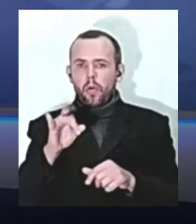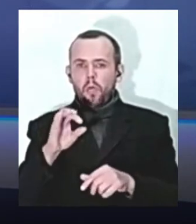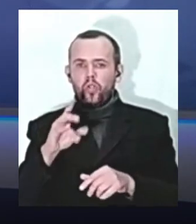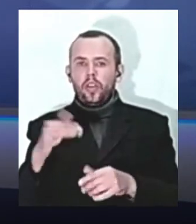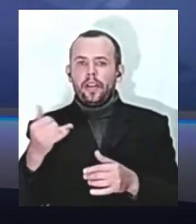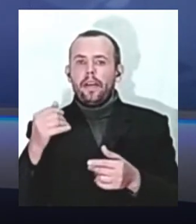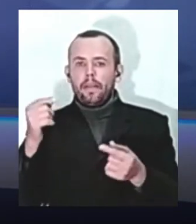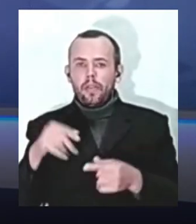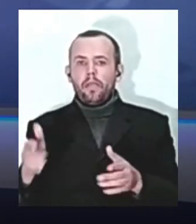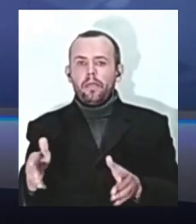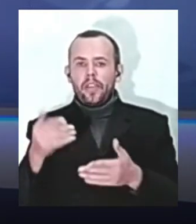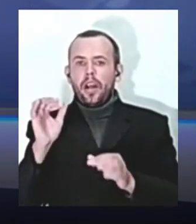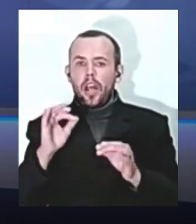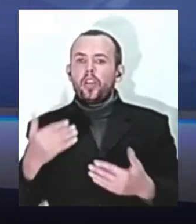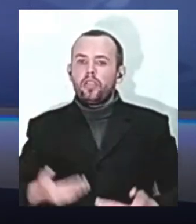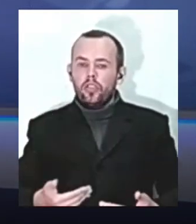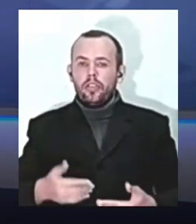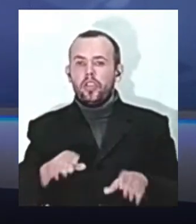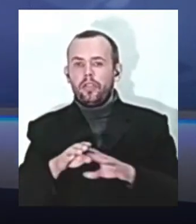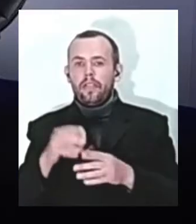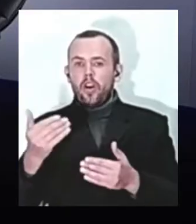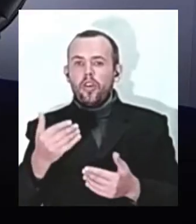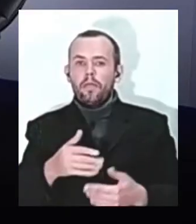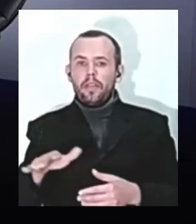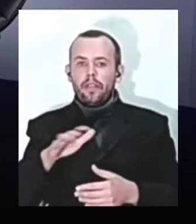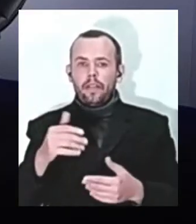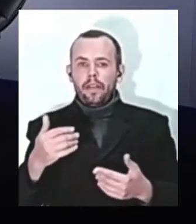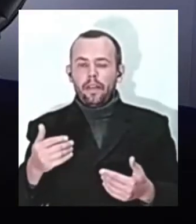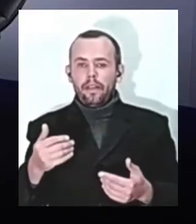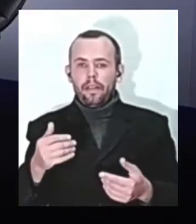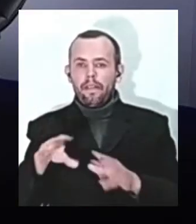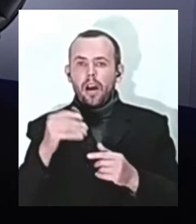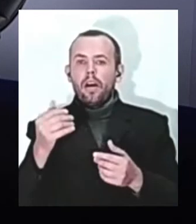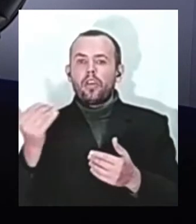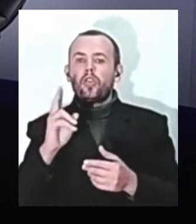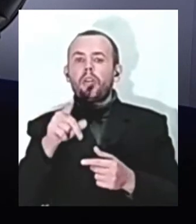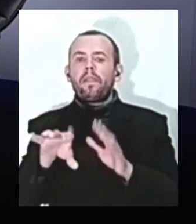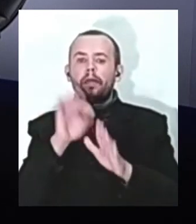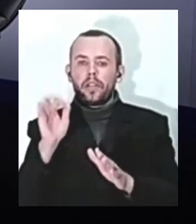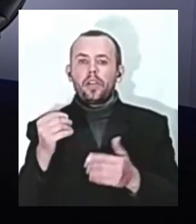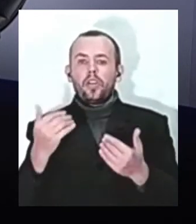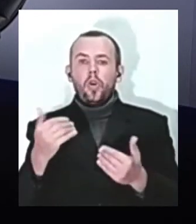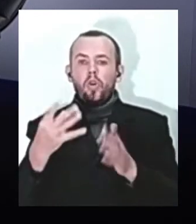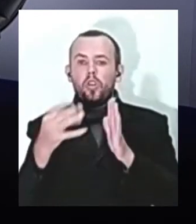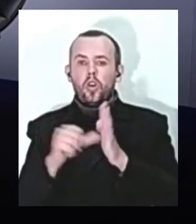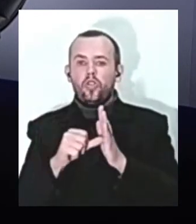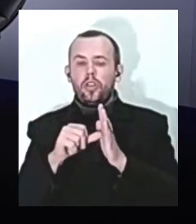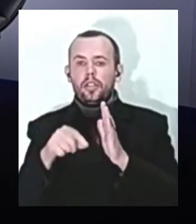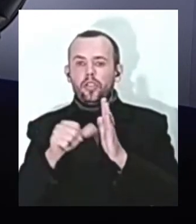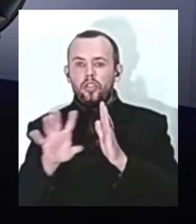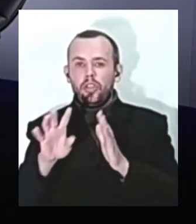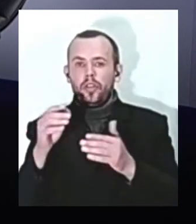рівень життя ваших мешканців, ваших, тих, хто вас вибрали там. Сьогодні 4664, є такий